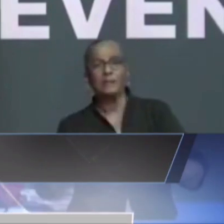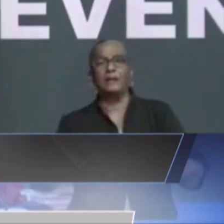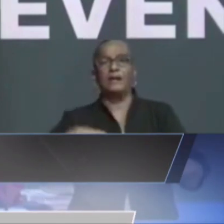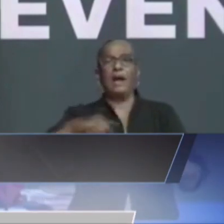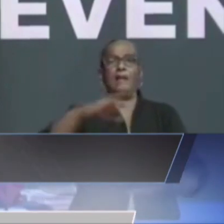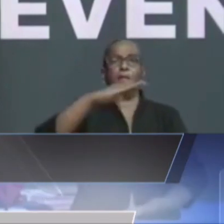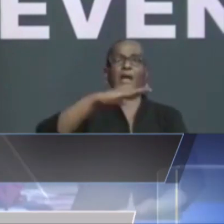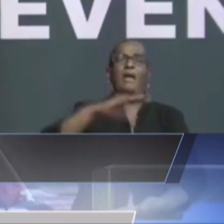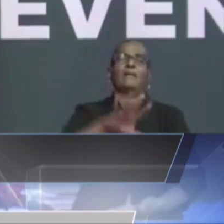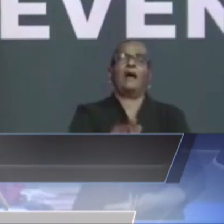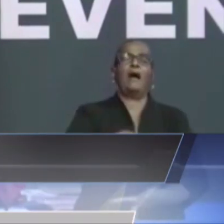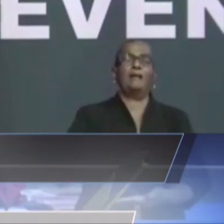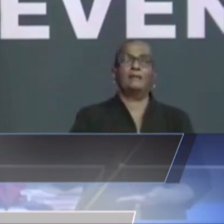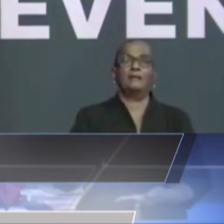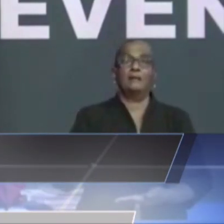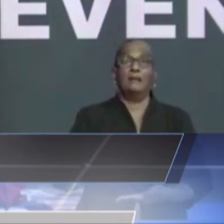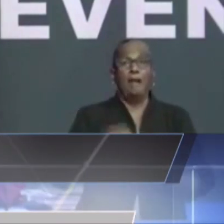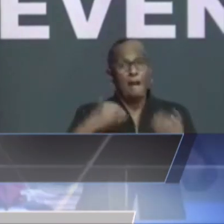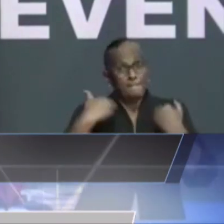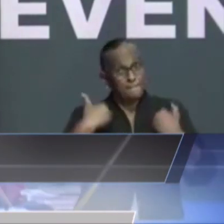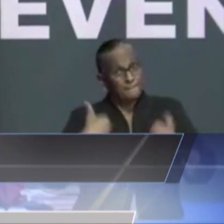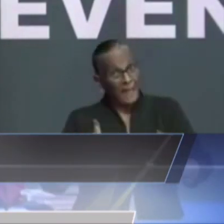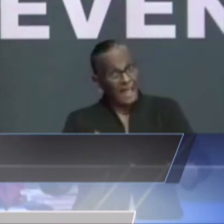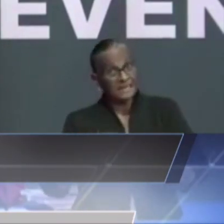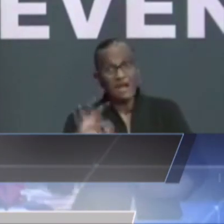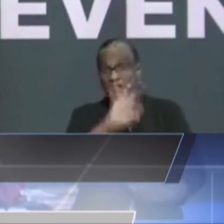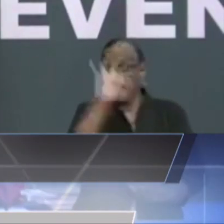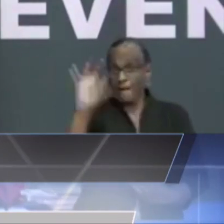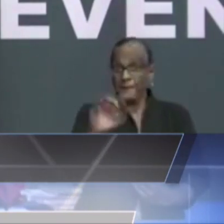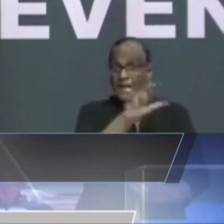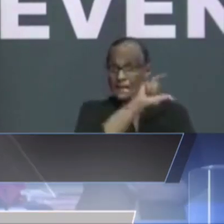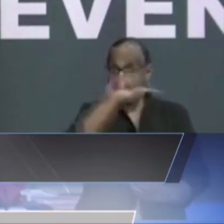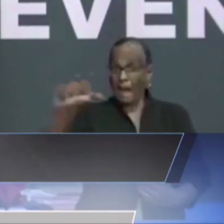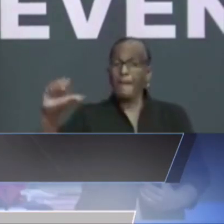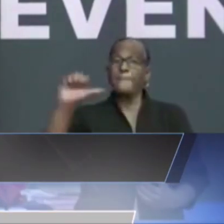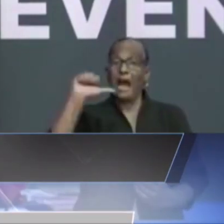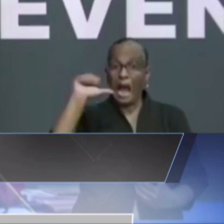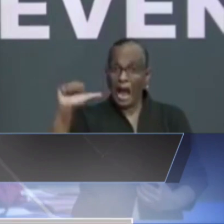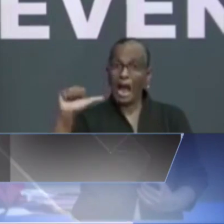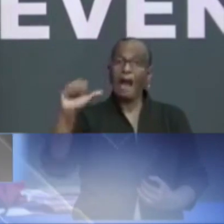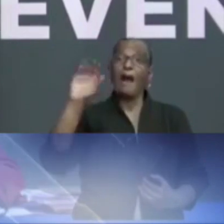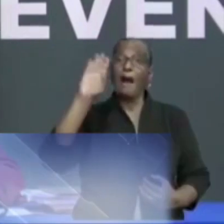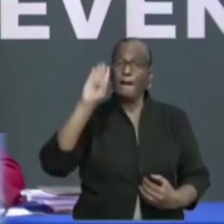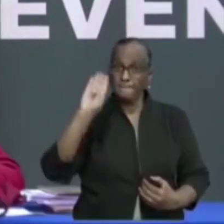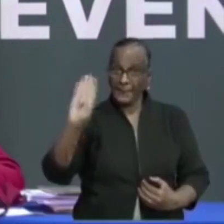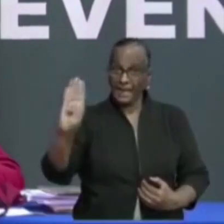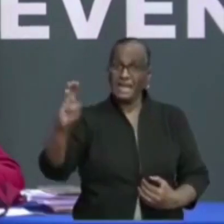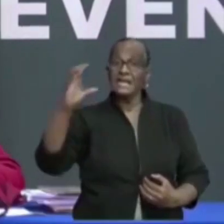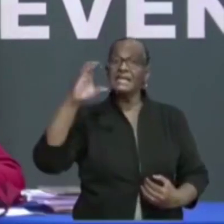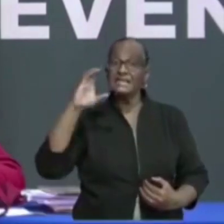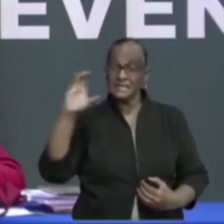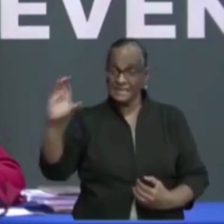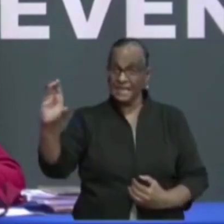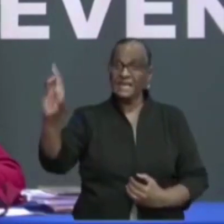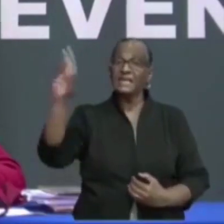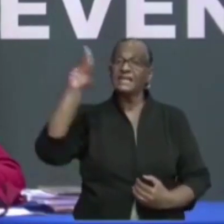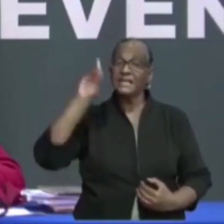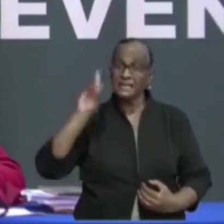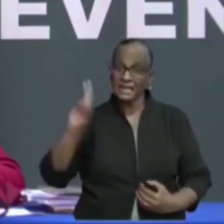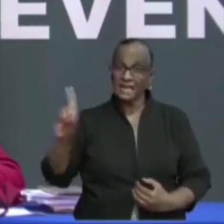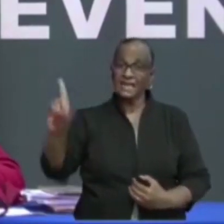Dat is, zijn de mensen wiens familienaam begint met een A, B, C,